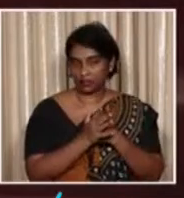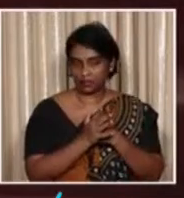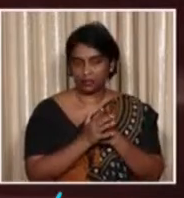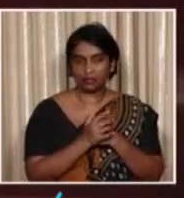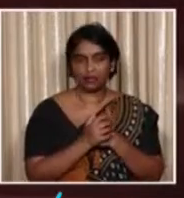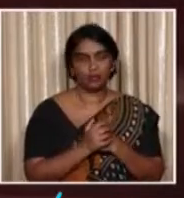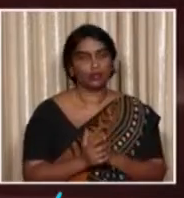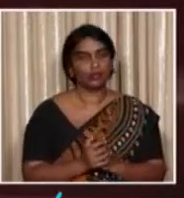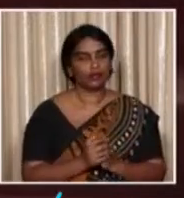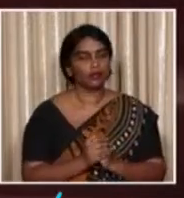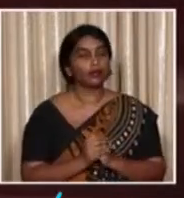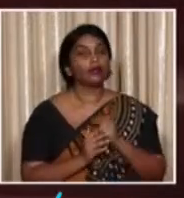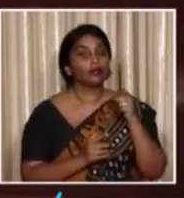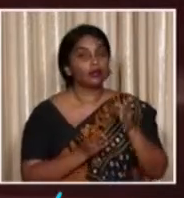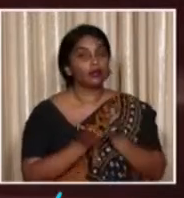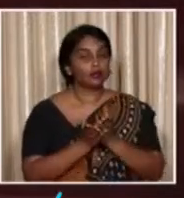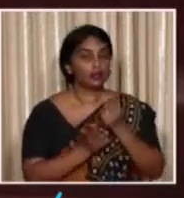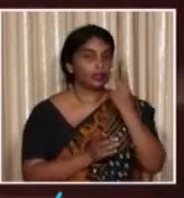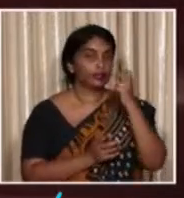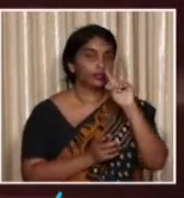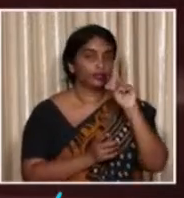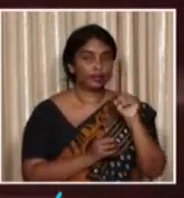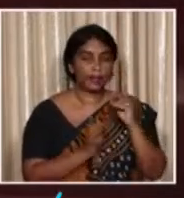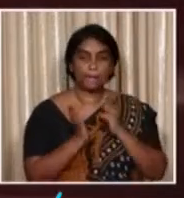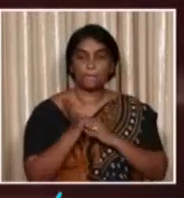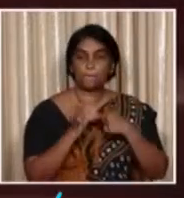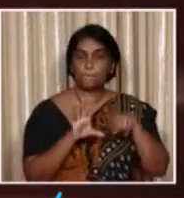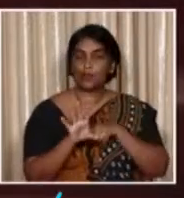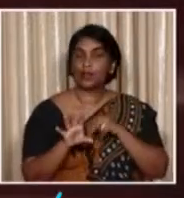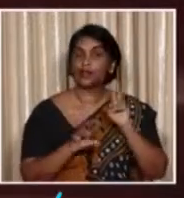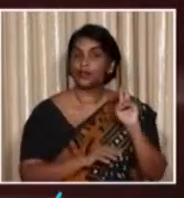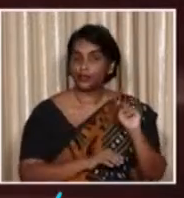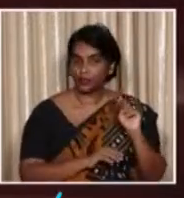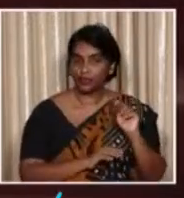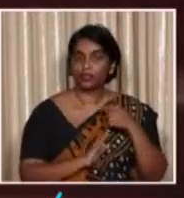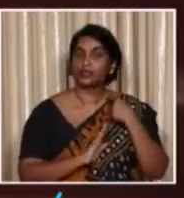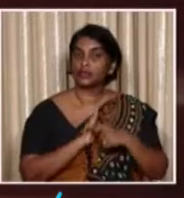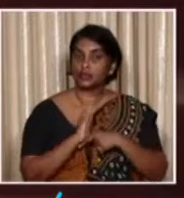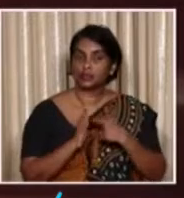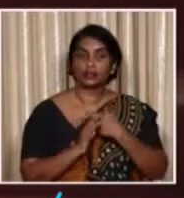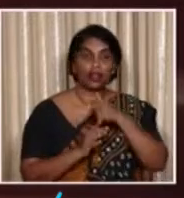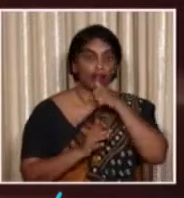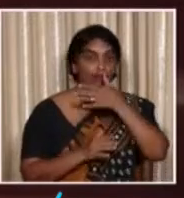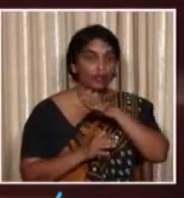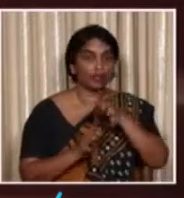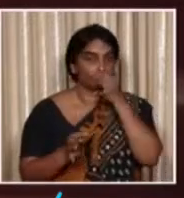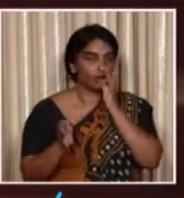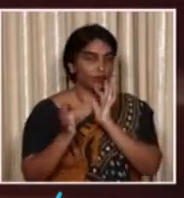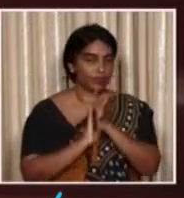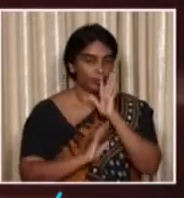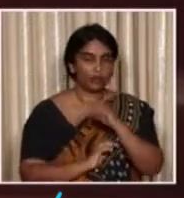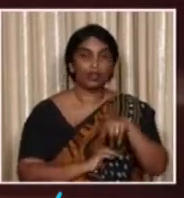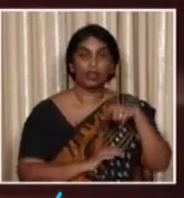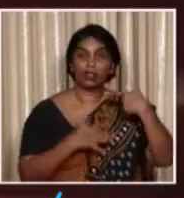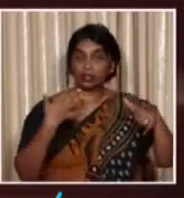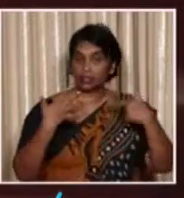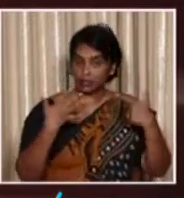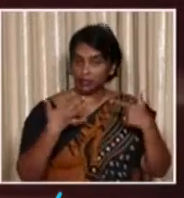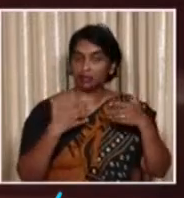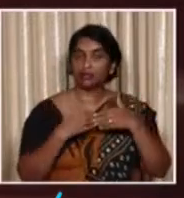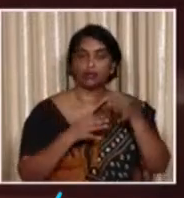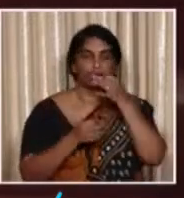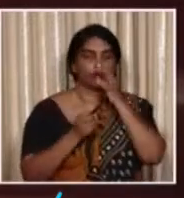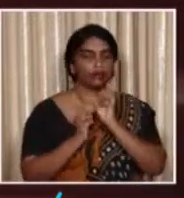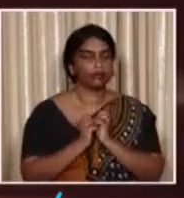වුණා. මෙම නැව 2021 මැයි 20 වන දින ශ්‍රී ලංකා ජලතීරයේදී ගිනිගත් අතර දින 7ක් තිස්සේ